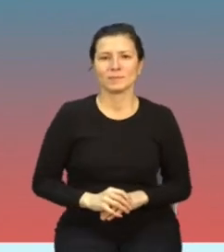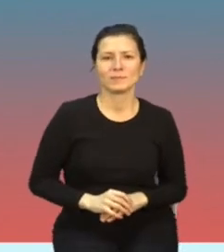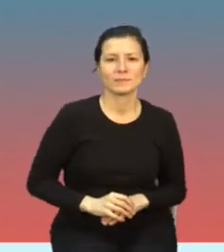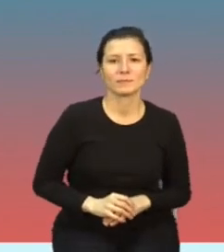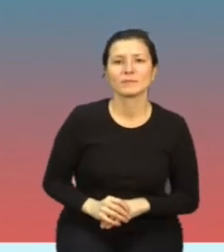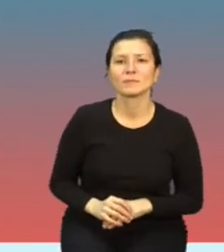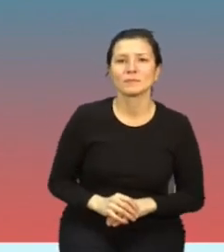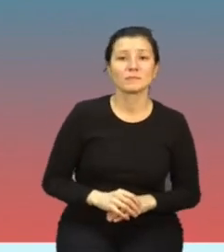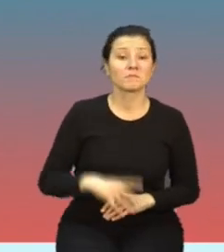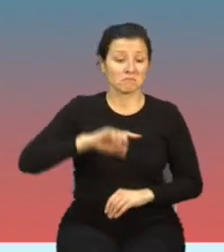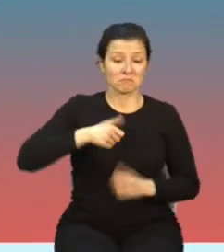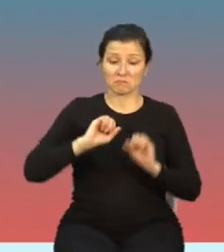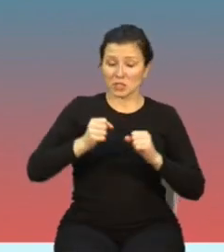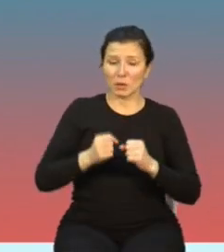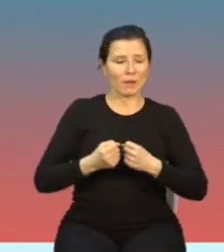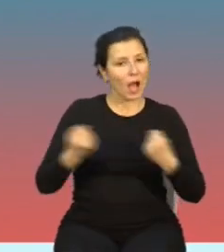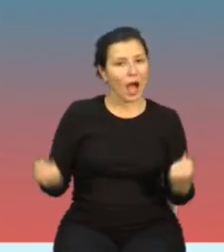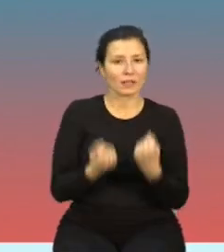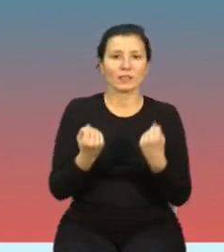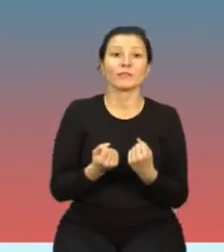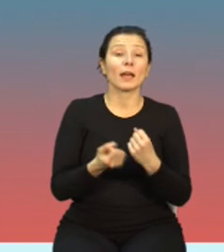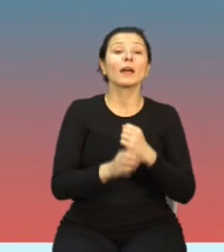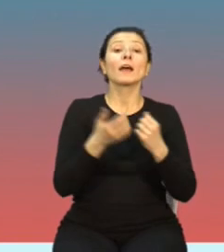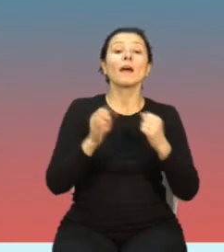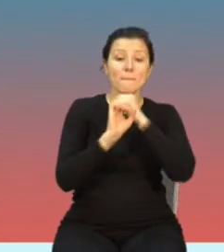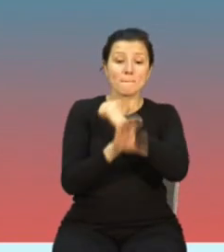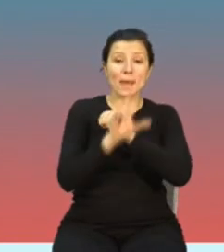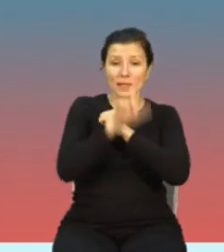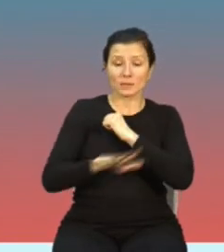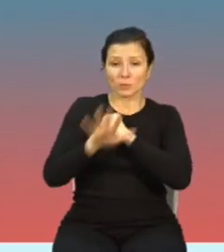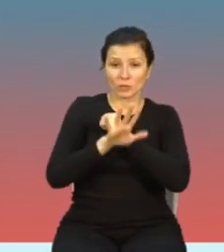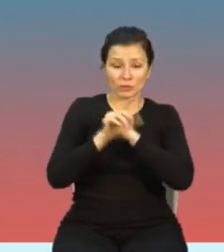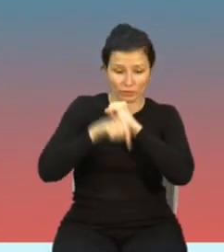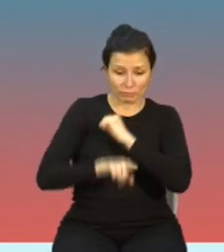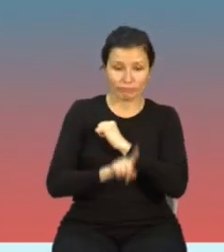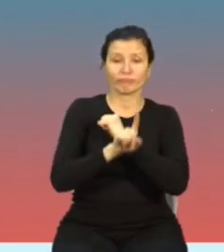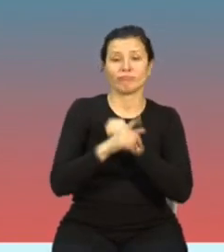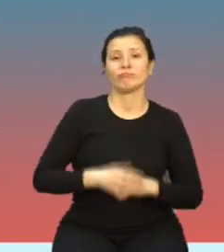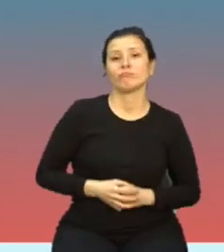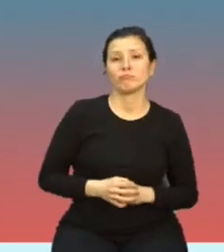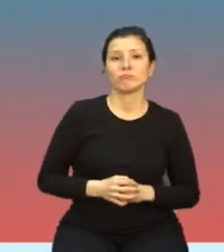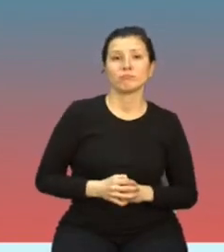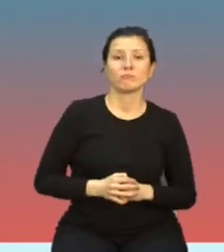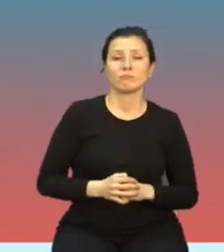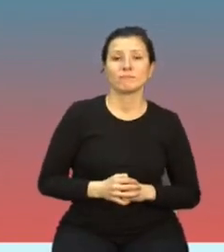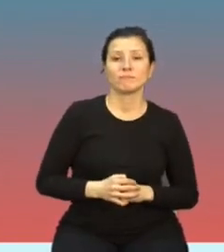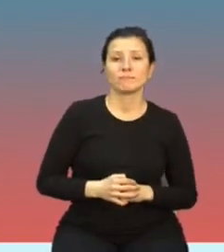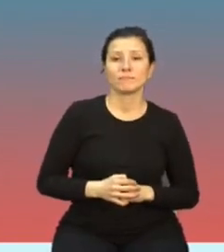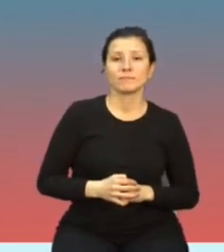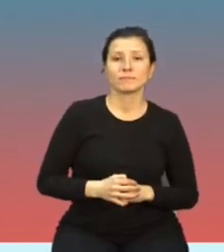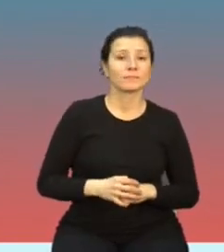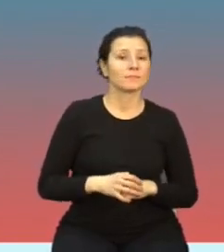my działamy w sposób bardzo aktywny w mediach społecznościowych. Mamy blogera. I